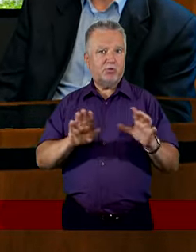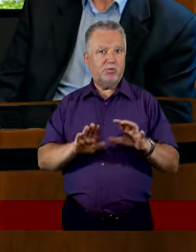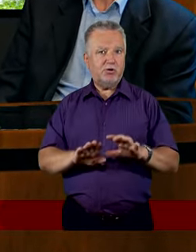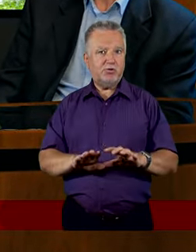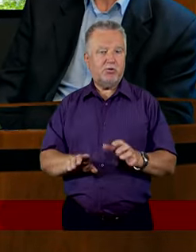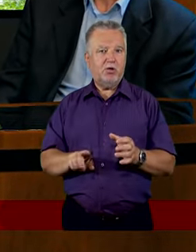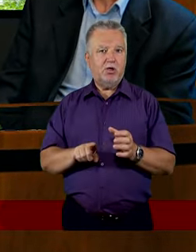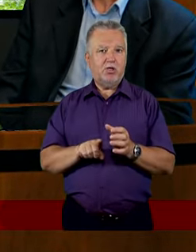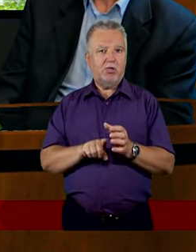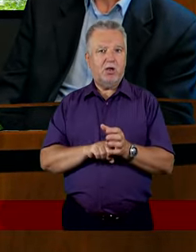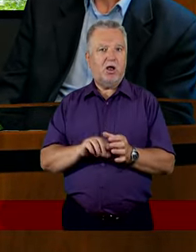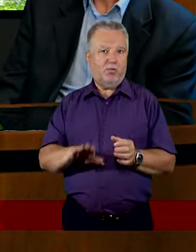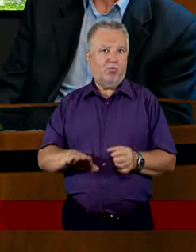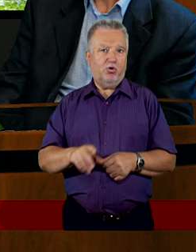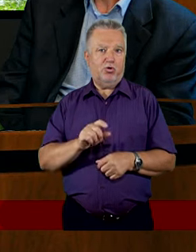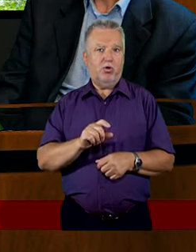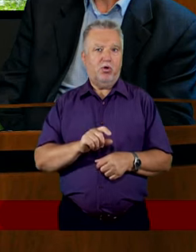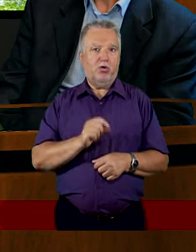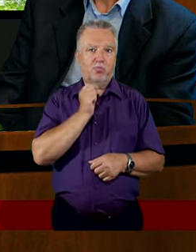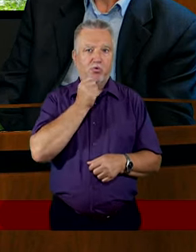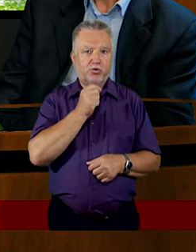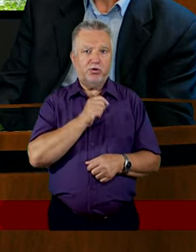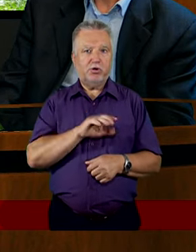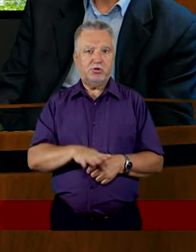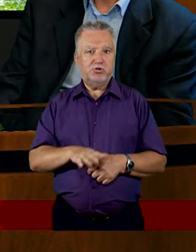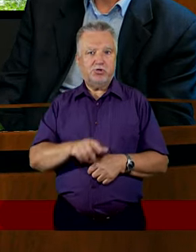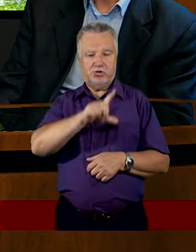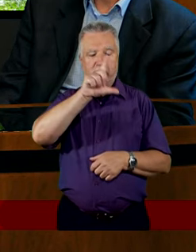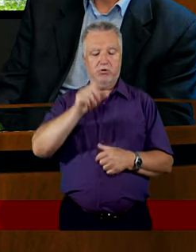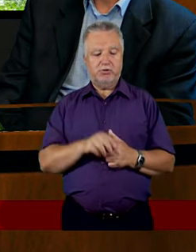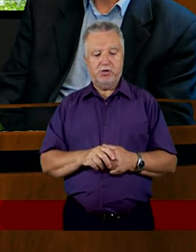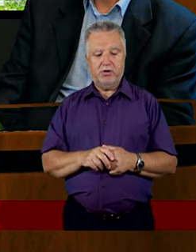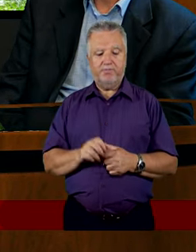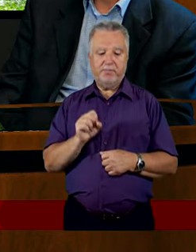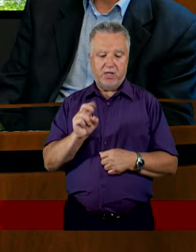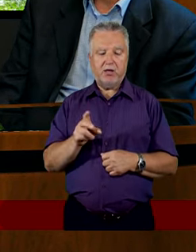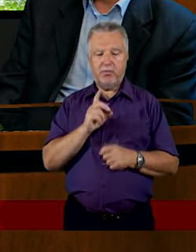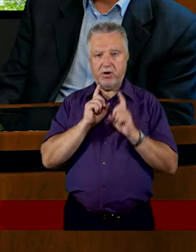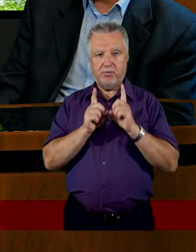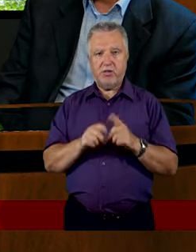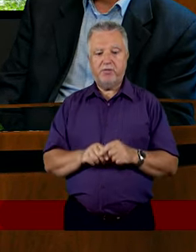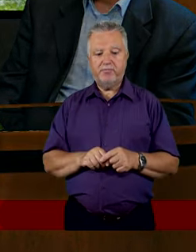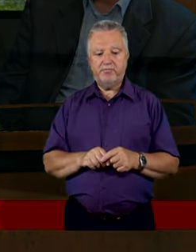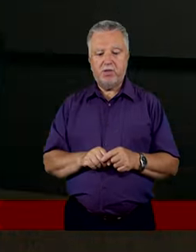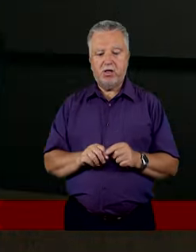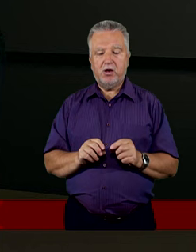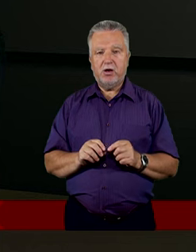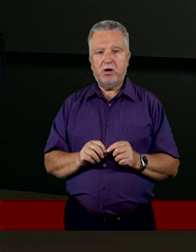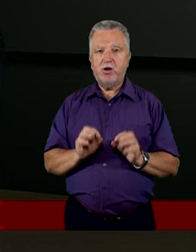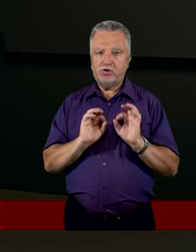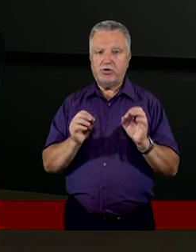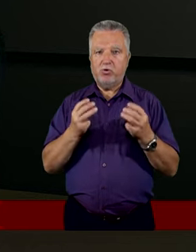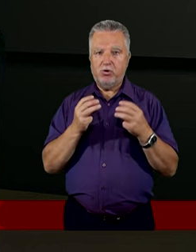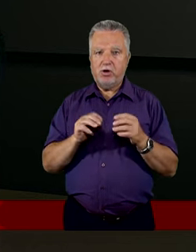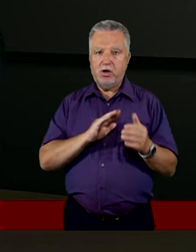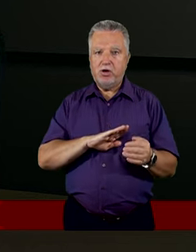przynosimy dla tych młodych ludzi, którzy zostają. Mm-hmm. No tak. Zwłaszcza dzieci są